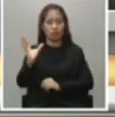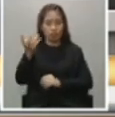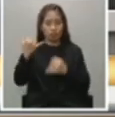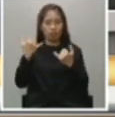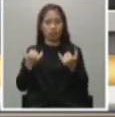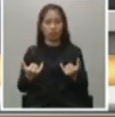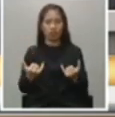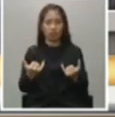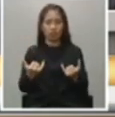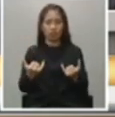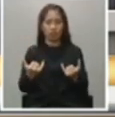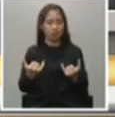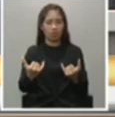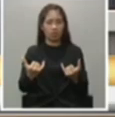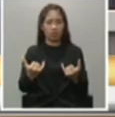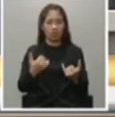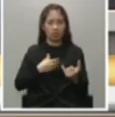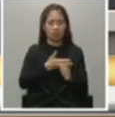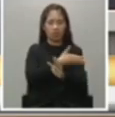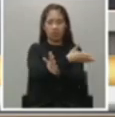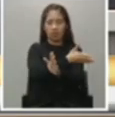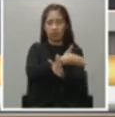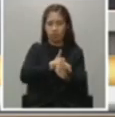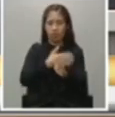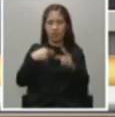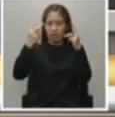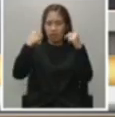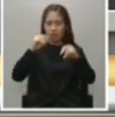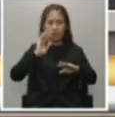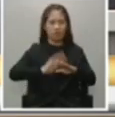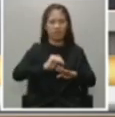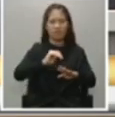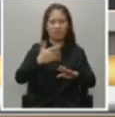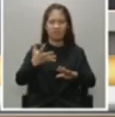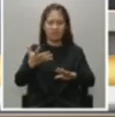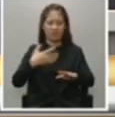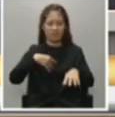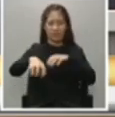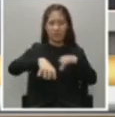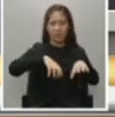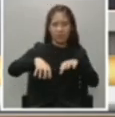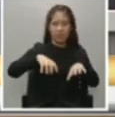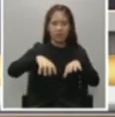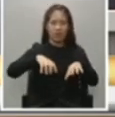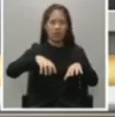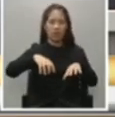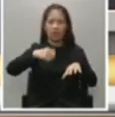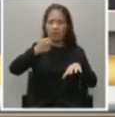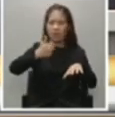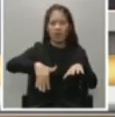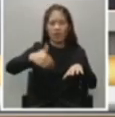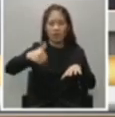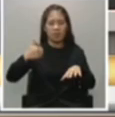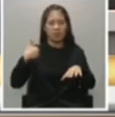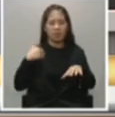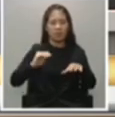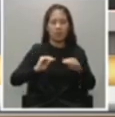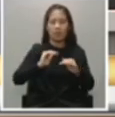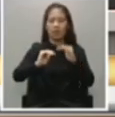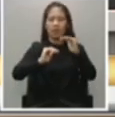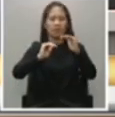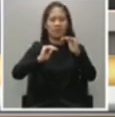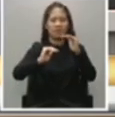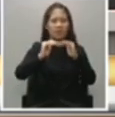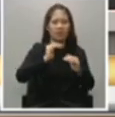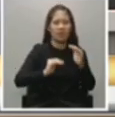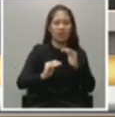ะพลเอกประยุทธ์ยังไม่มีความสามารถยังไม่มีฝีมือบริหารให้เศรษฐกิจดีได้มีแต่แย่ลงเรื่อยๆค่ะ